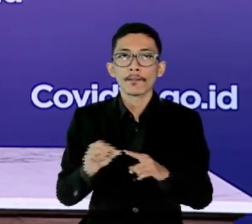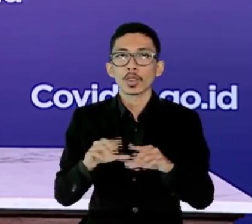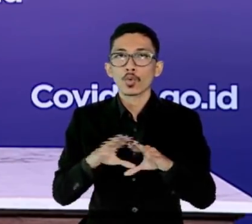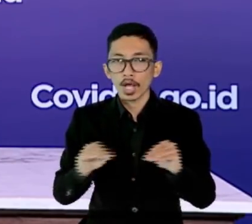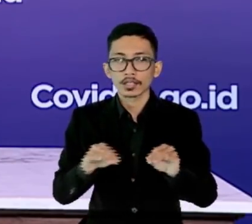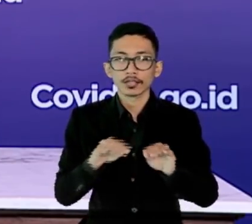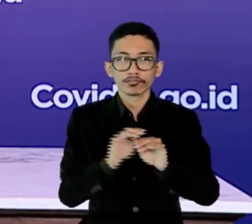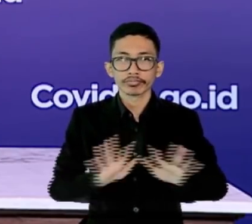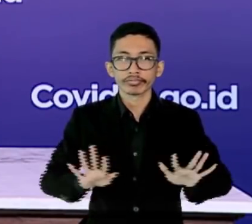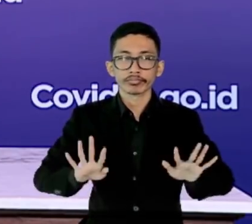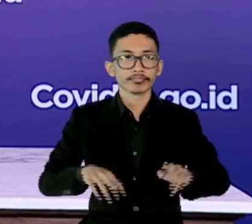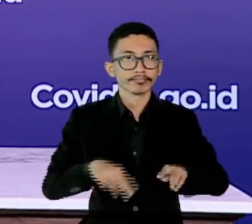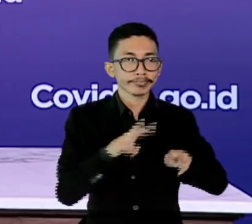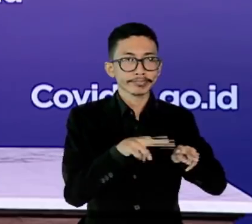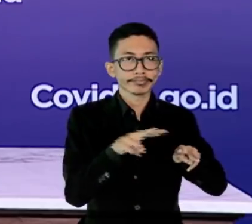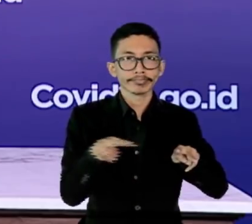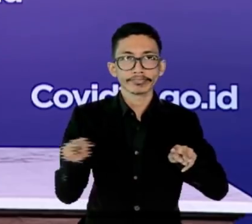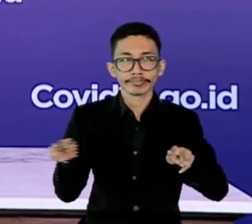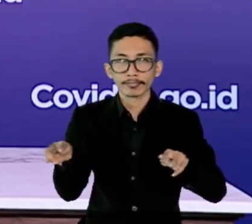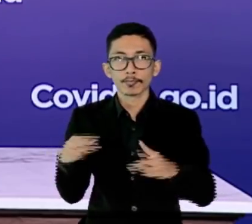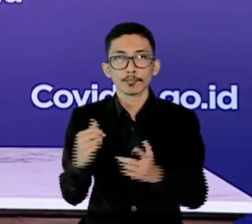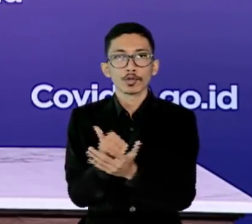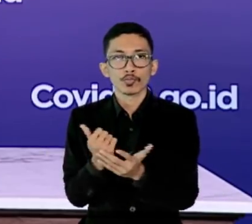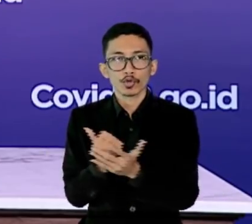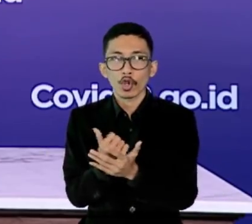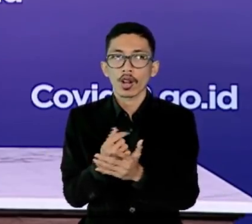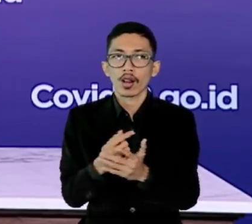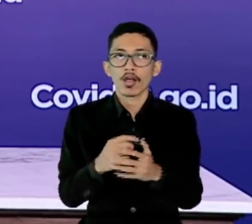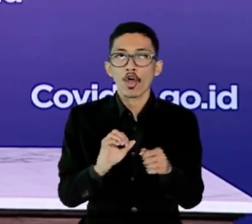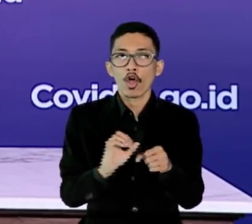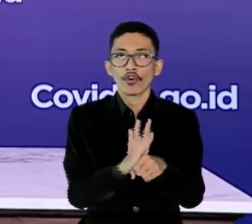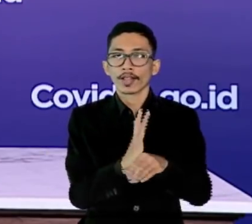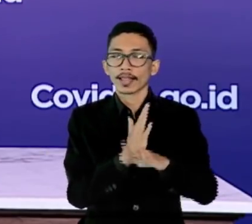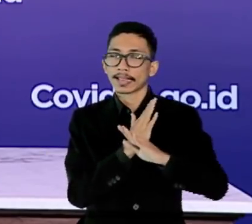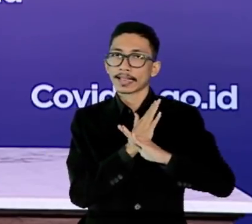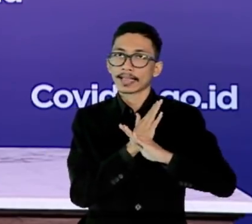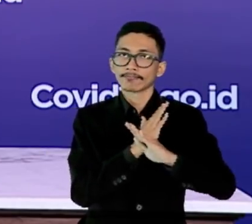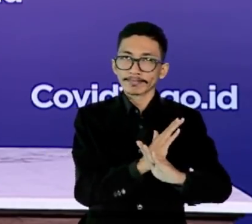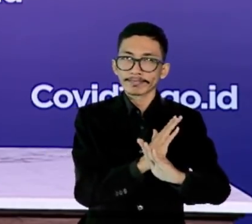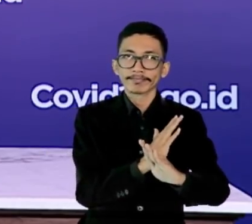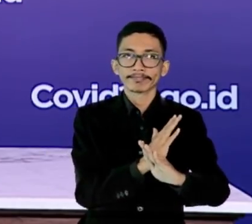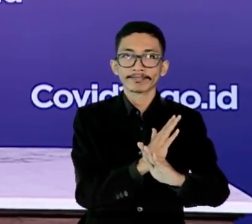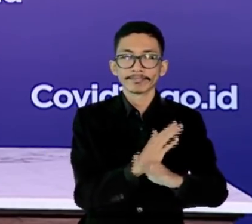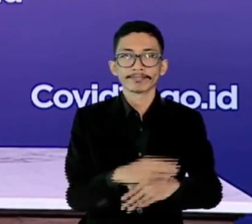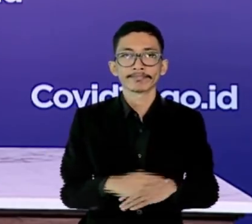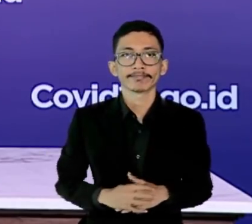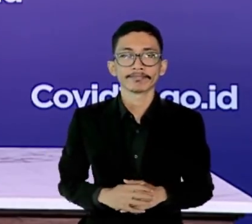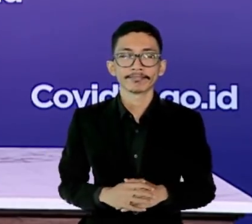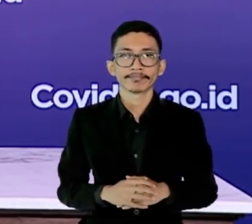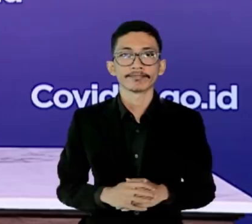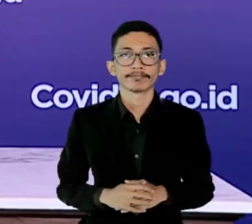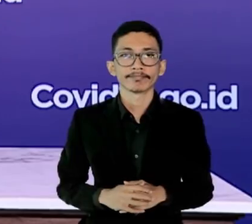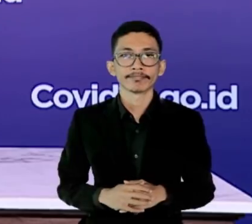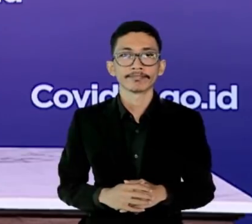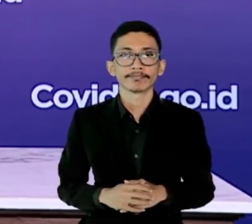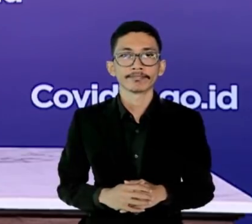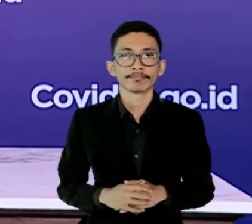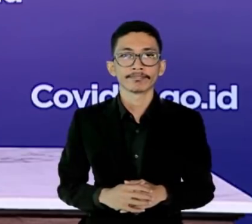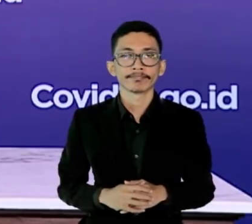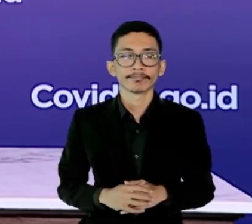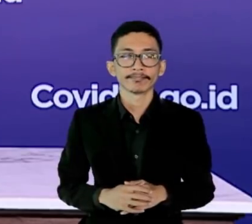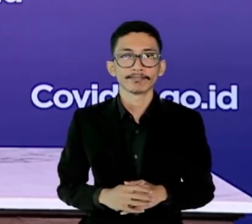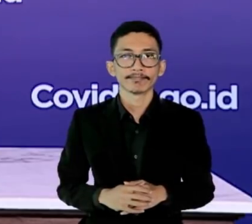tingkat desa atau kelurahan untuk memastikan pencegahan COVID-19 dilakukan sejak pada tingkatan